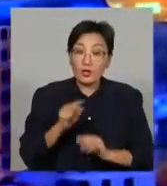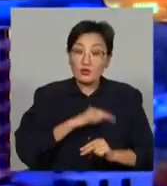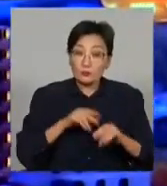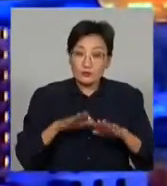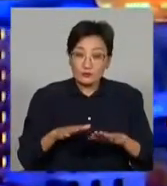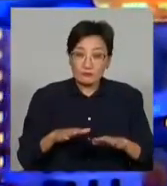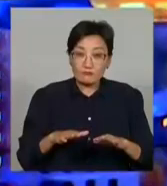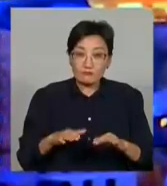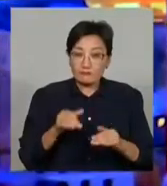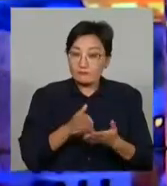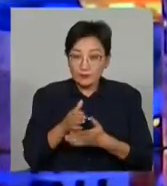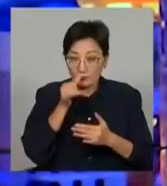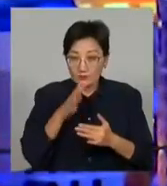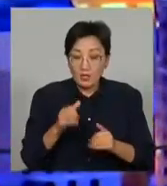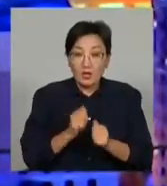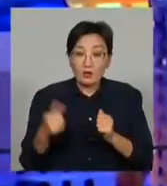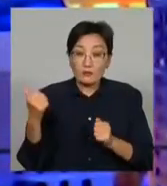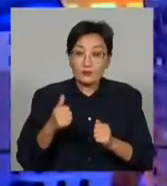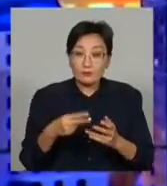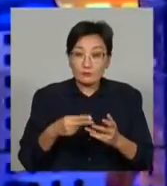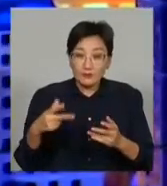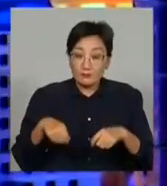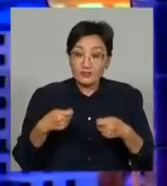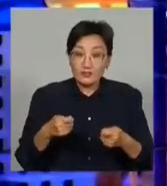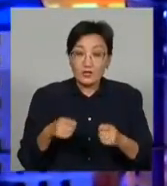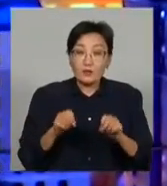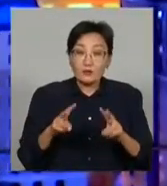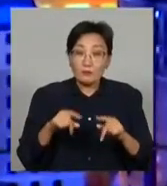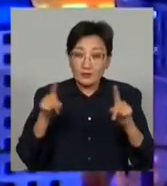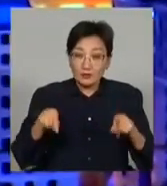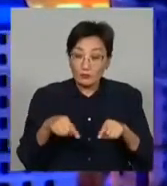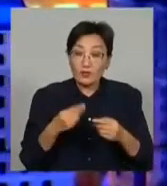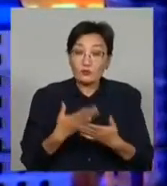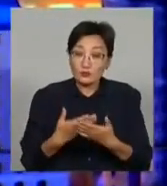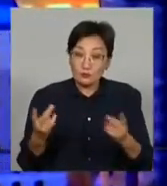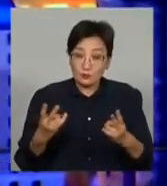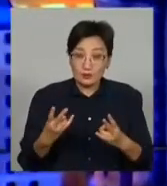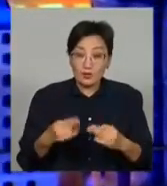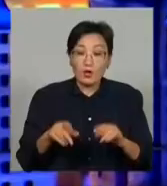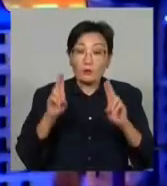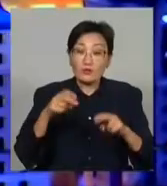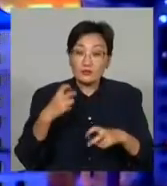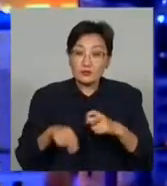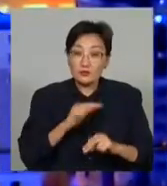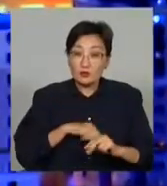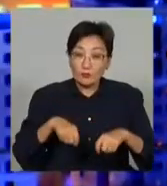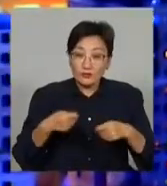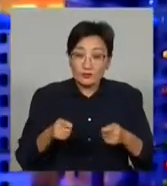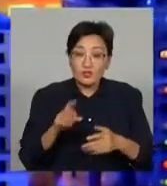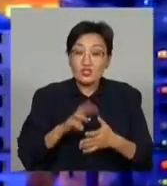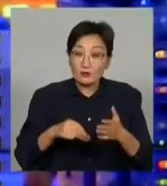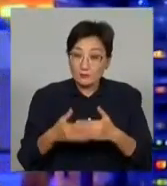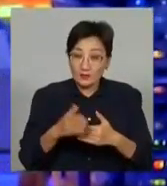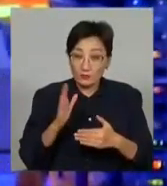орнына оңайлықпен кірмейді. Әр апта сайын ПТР тест тапсырып, арнайы қағазды көрсетуі қажет. Ережені бұзған жұмыс берушілерге